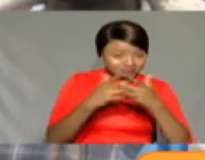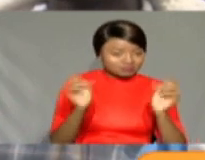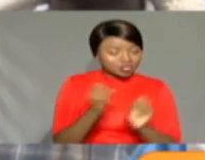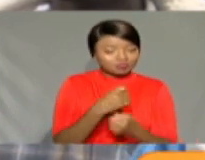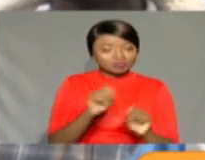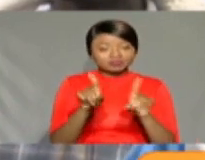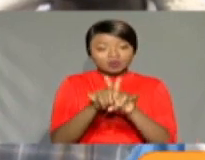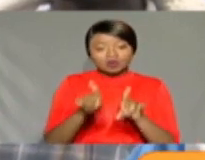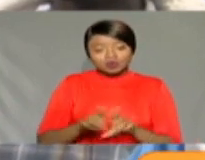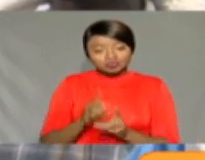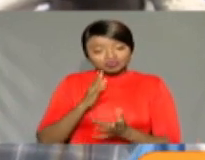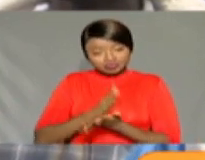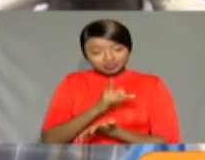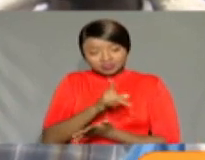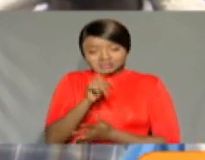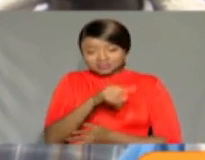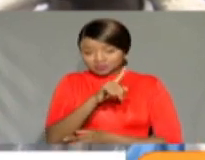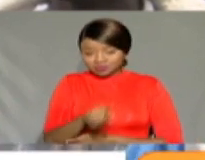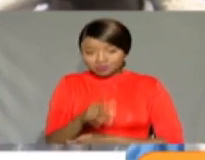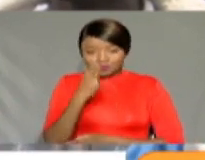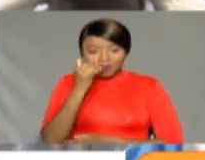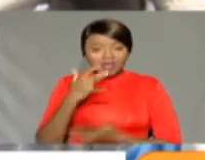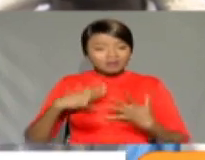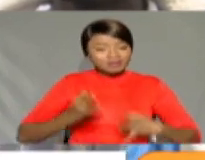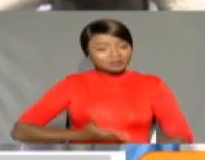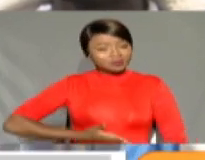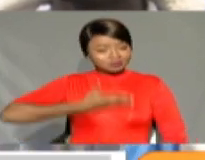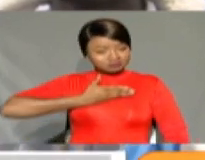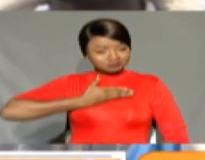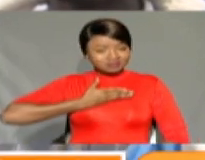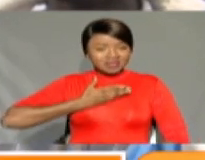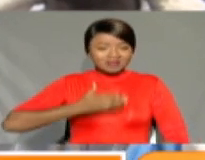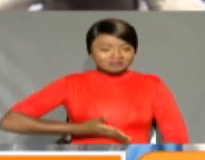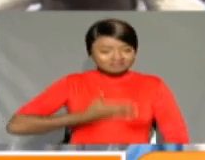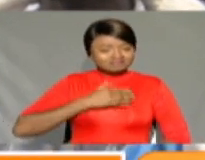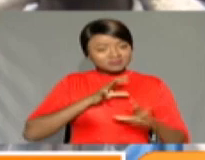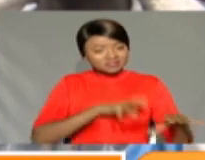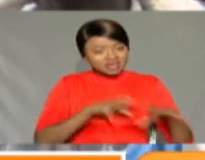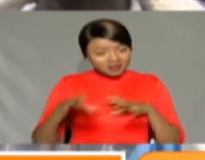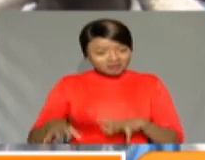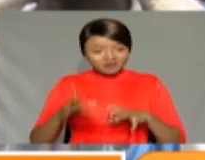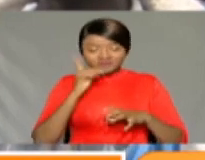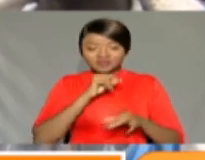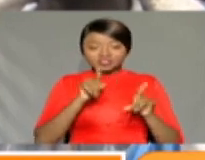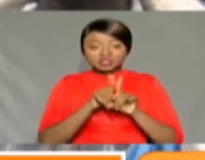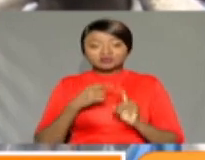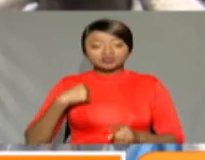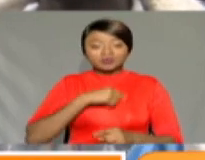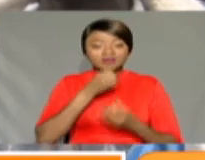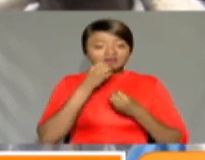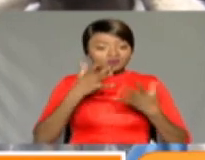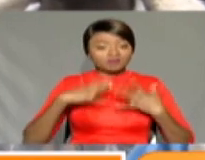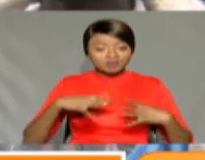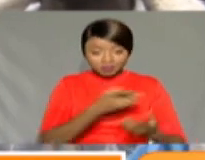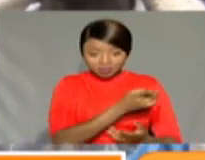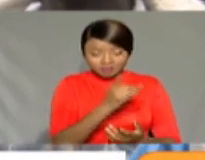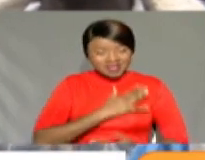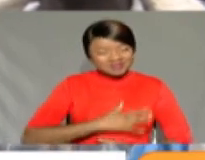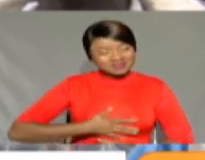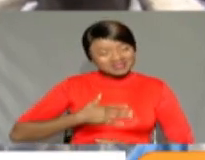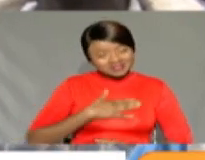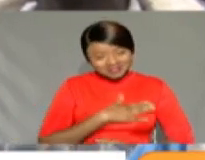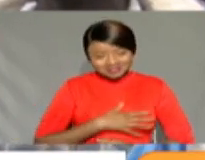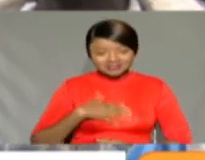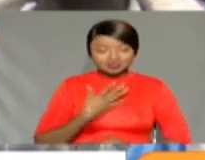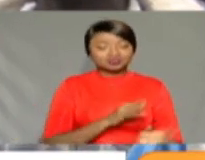the consequences are dire. Watu waache hasira. Watu wetu ambao walikuwa nakaa hapa tuliwaambia watoke kwa hiari na wametoka. Au wanasiasa